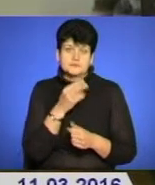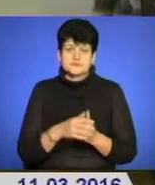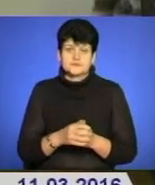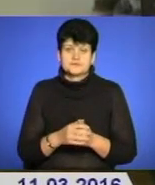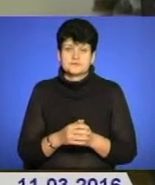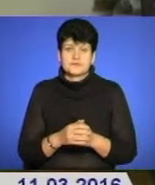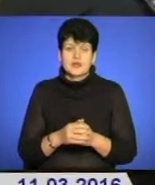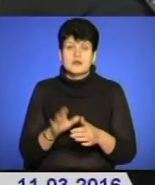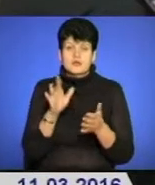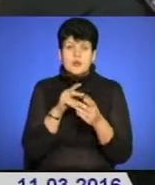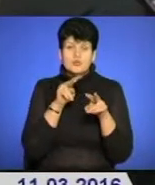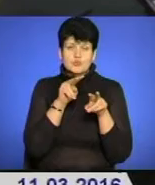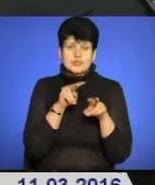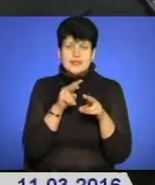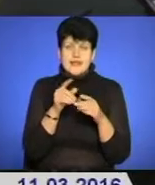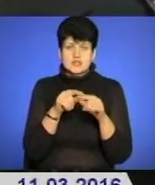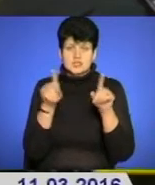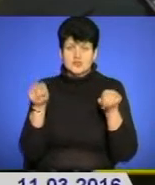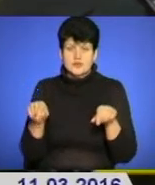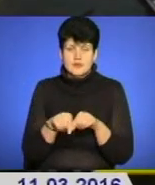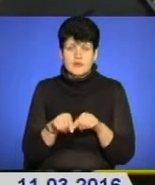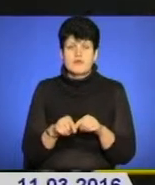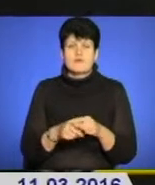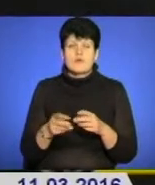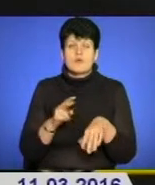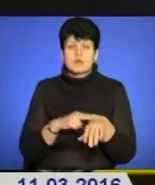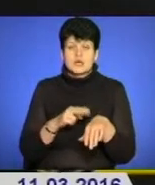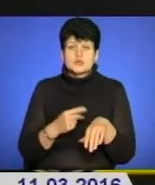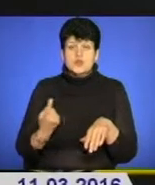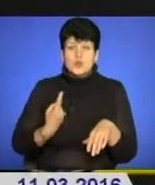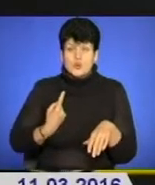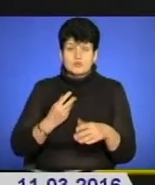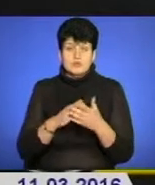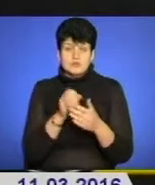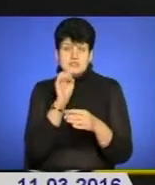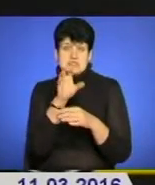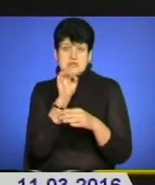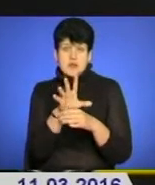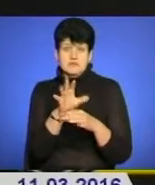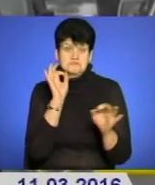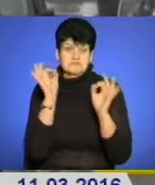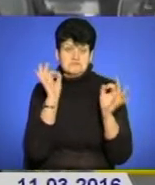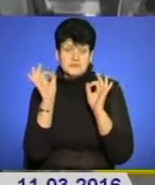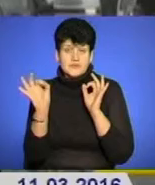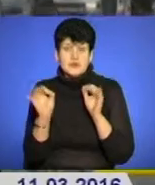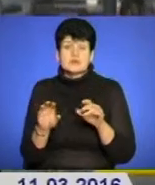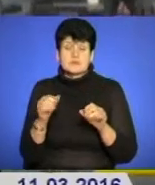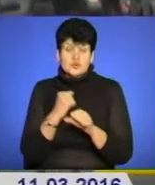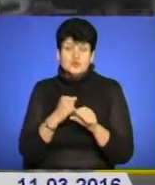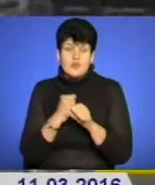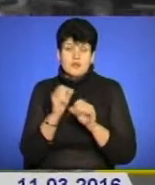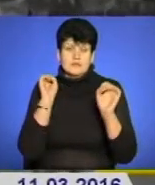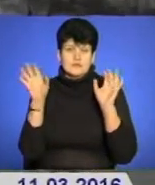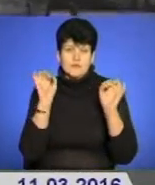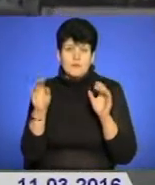пульт централізованого спостереження управління поліції охорони у Тернопільській області надійшов сигнал тривоги. Спрацювали засоби охоронної сигналізації